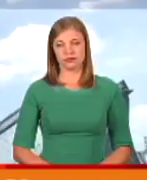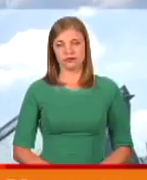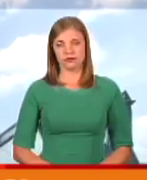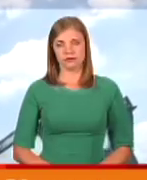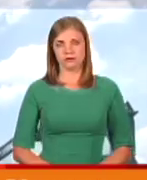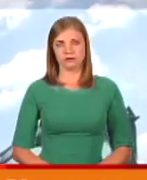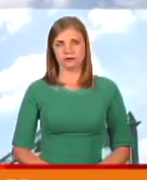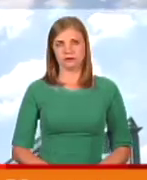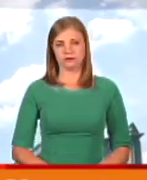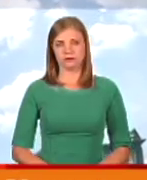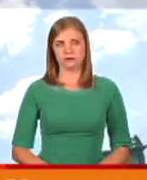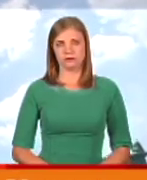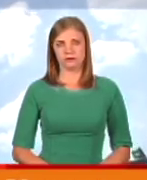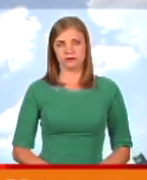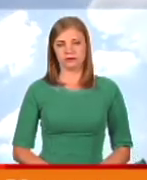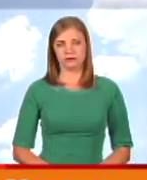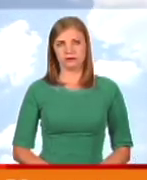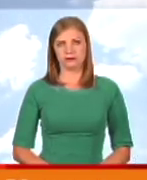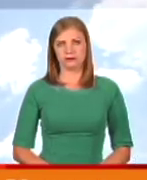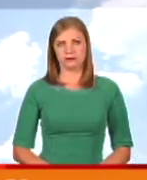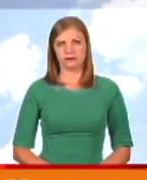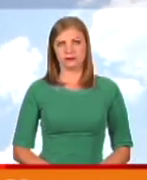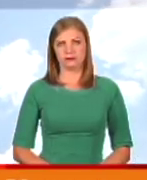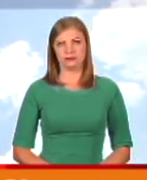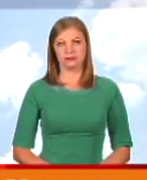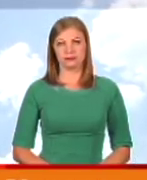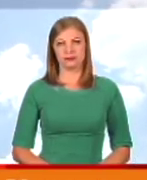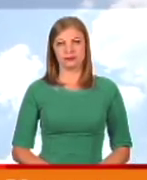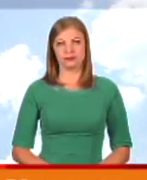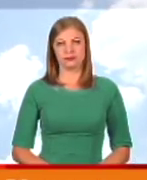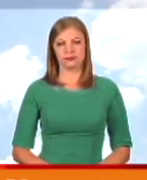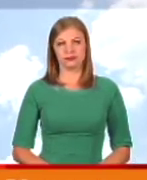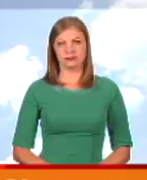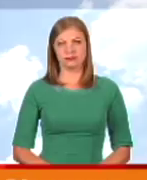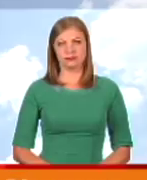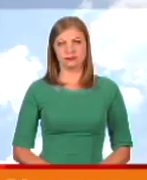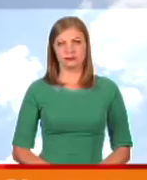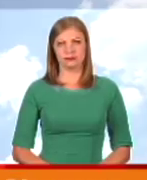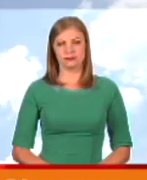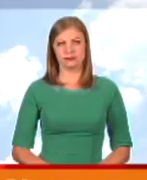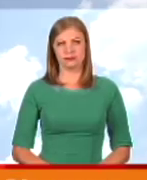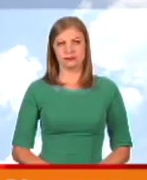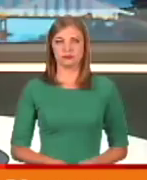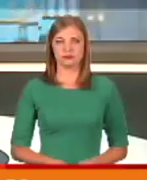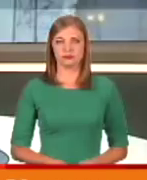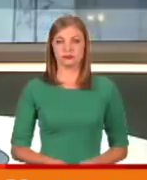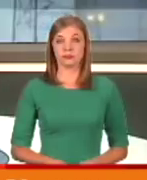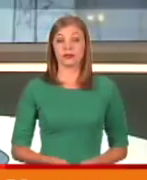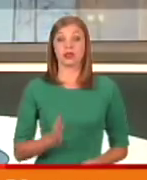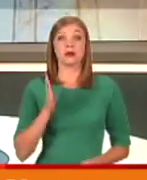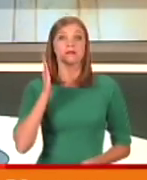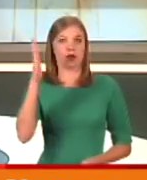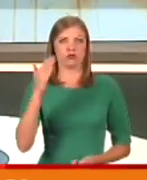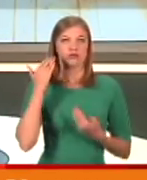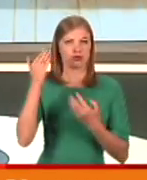Олена Лунькова, Андрій Шурін, Сергій Сивко, Вадим Коваленко, Валерія Сезоненко та Віталій Кікоть. Програма «Вікна» СТВ. Майбутнє